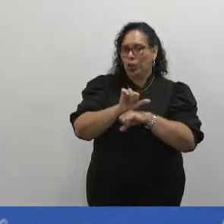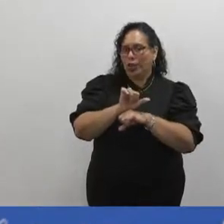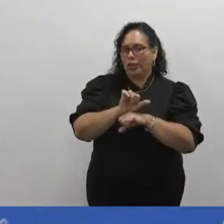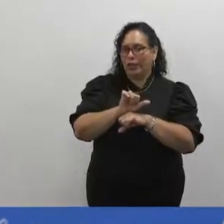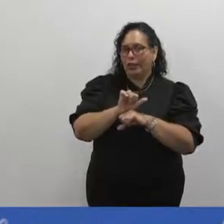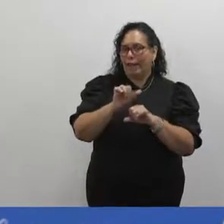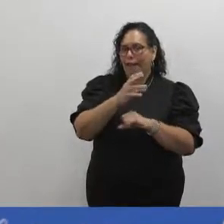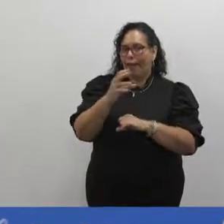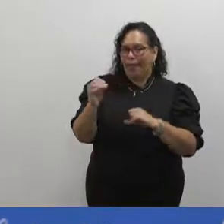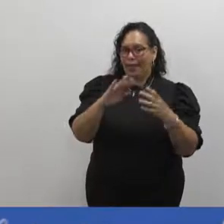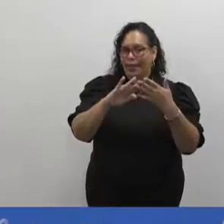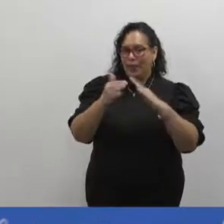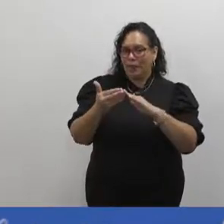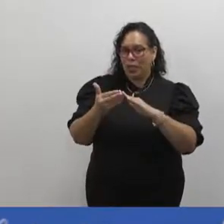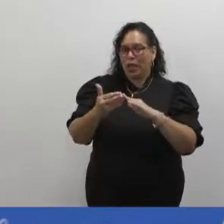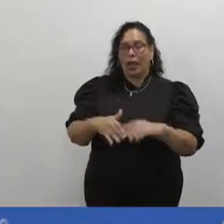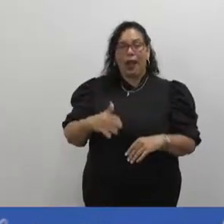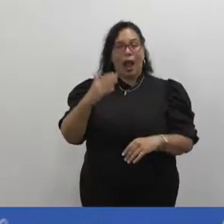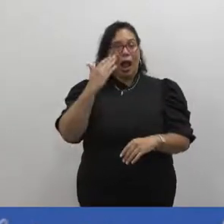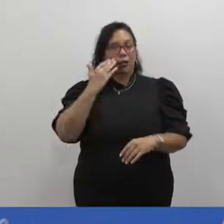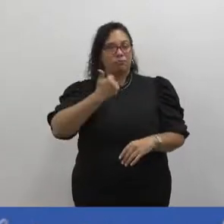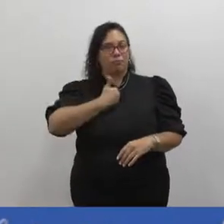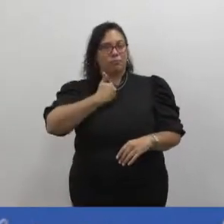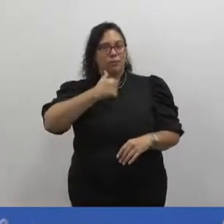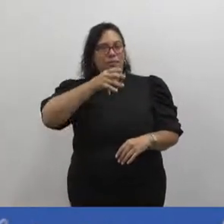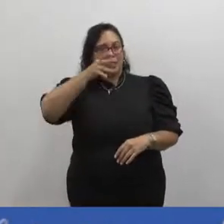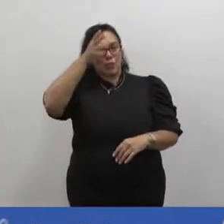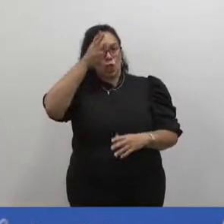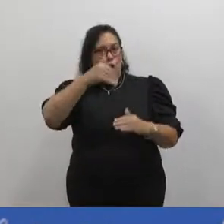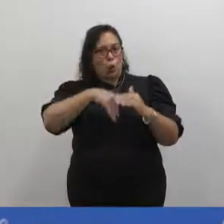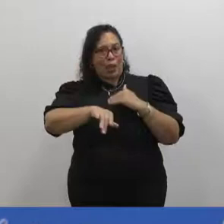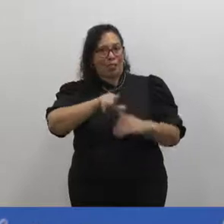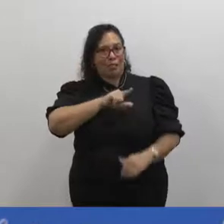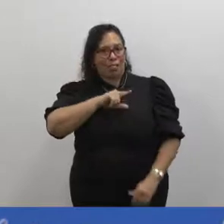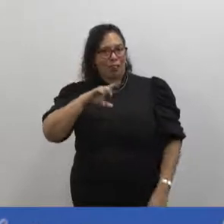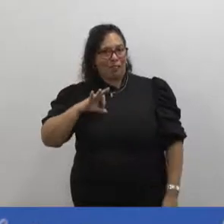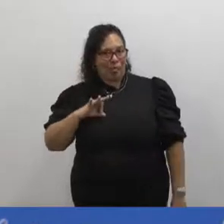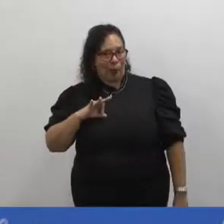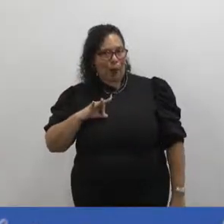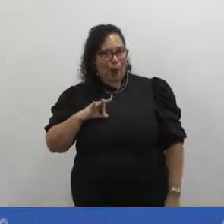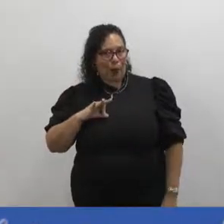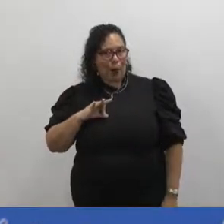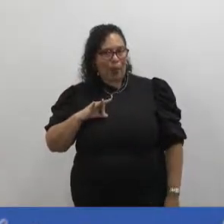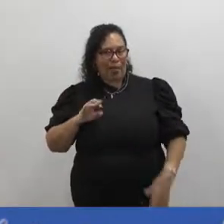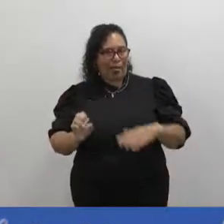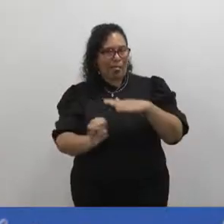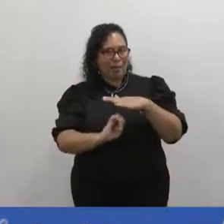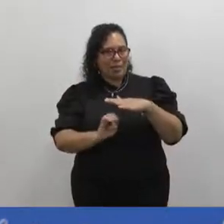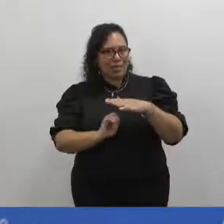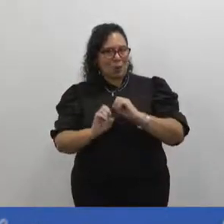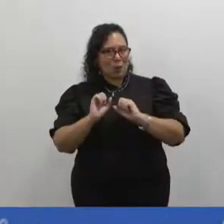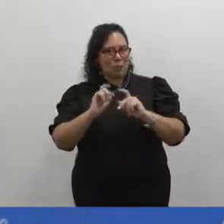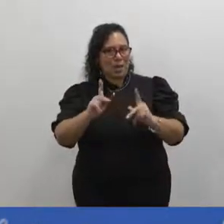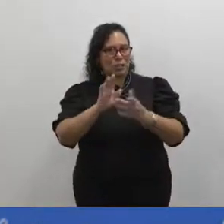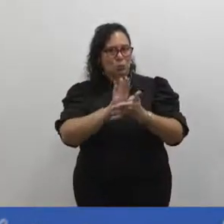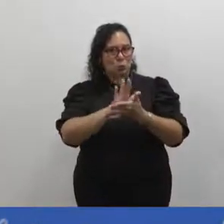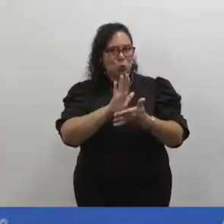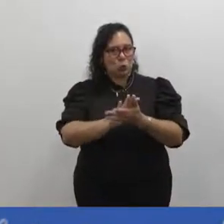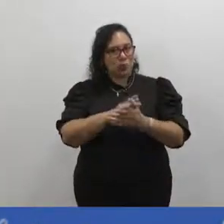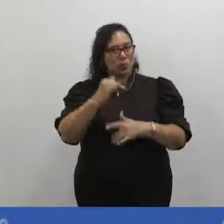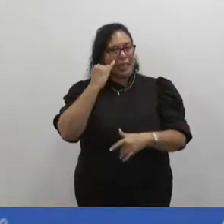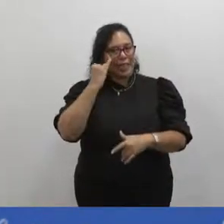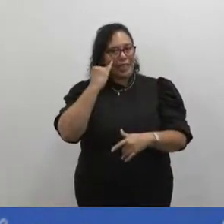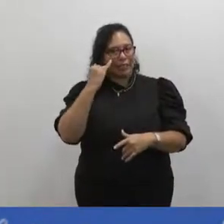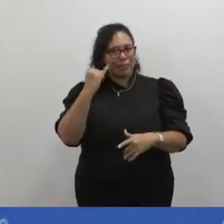McKinley nông Brown đấy nhưng á chia ca sắc xa tới ngày nào cốt để sao biên ca kê hạ tầm po bật chạy cái tê electronic